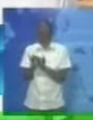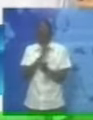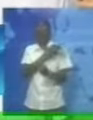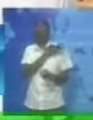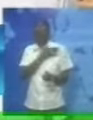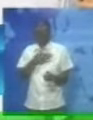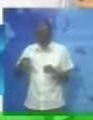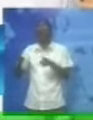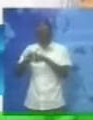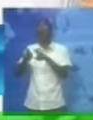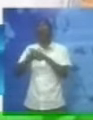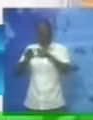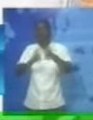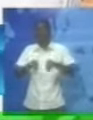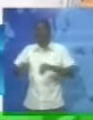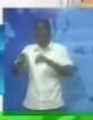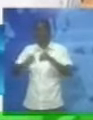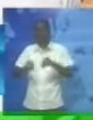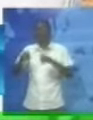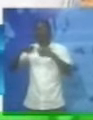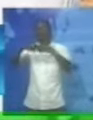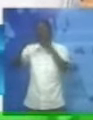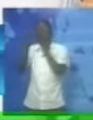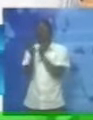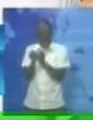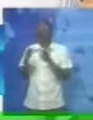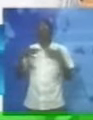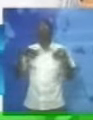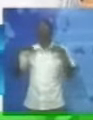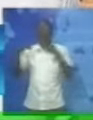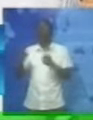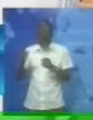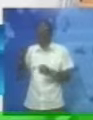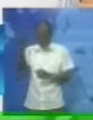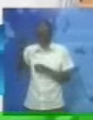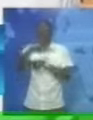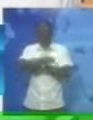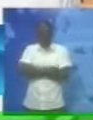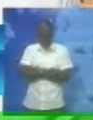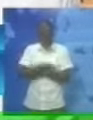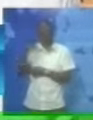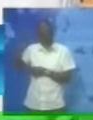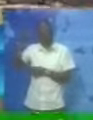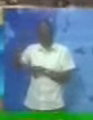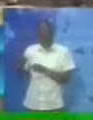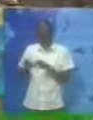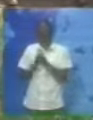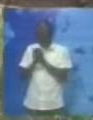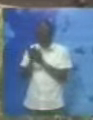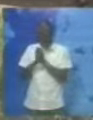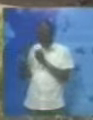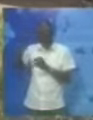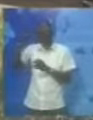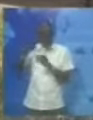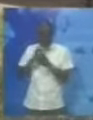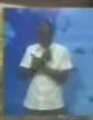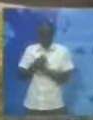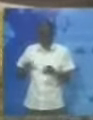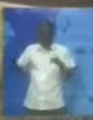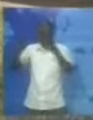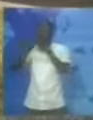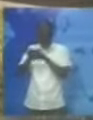aussi l'organisation des équipes de santé. Donc ces 5 jours ont été d'un apport très très très important. Cette formation nous a permis